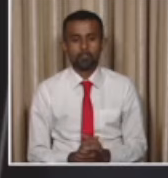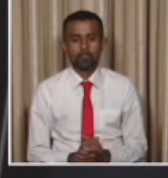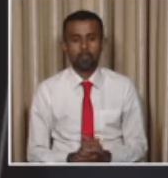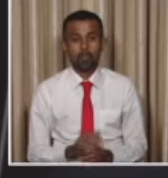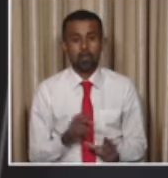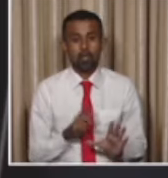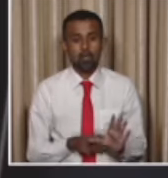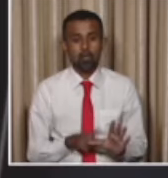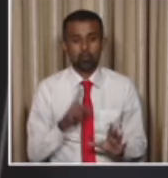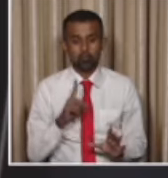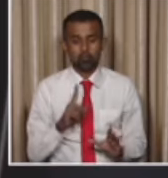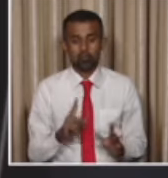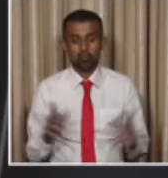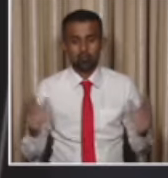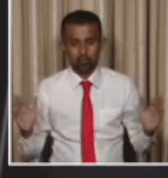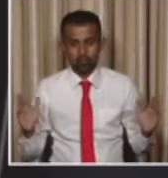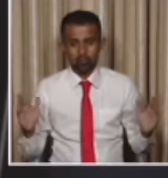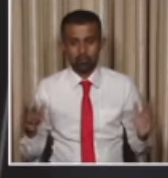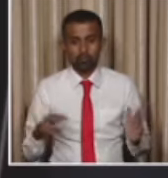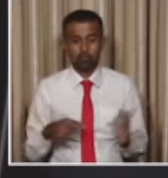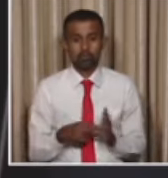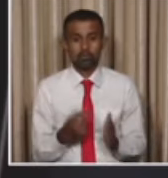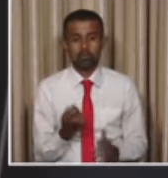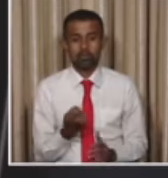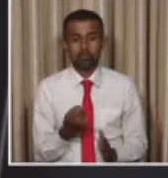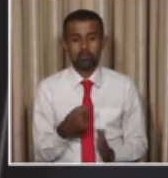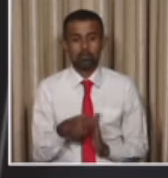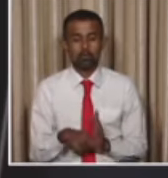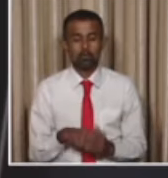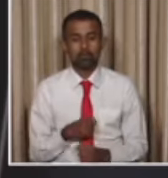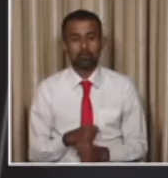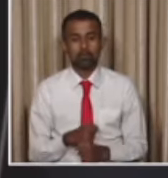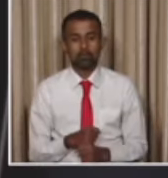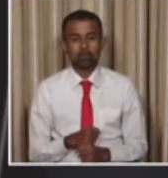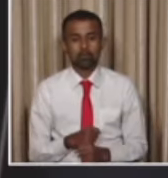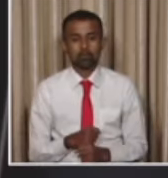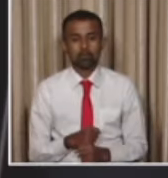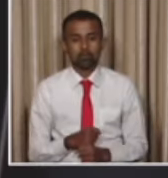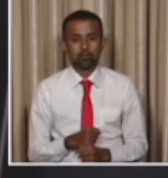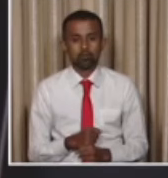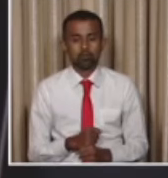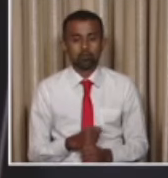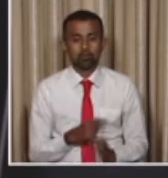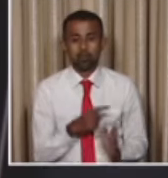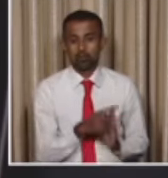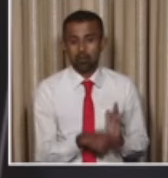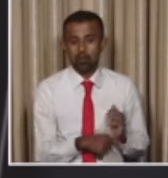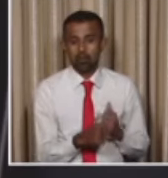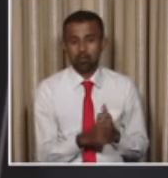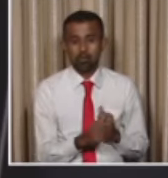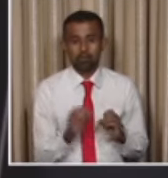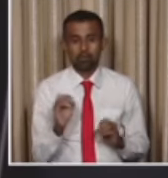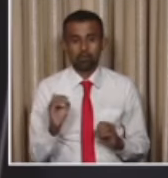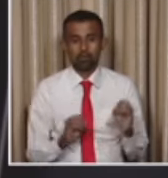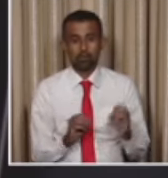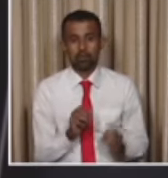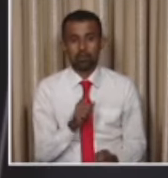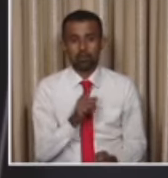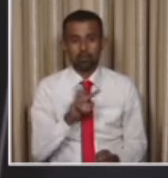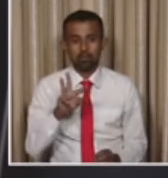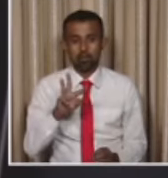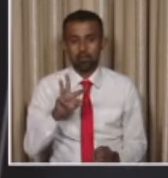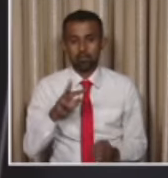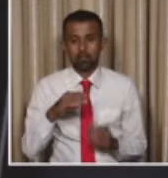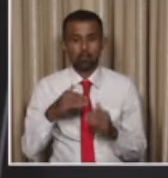අවුරුද්දක දල මූල්‍ය අවශ්‍යතාවයේ ලංකා ආණ්ඩුවේ දලදේශීය නිෂ්පාදනයේ 13%